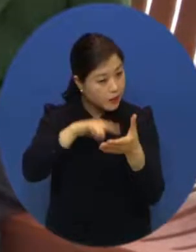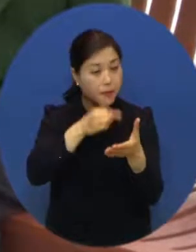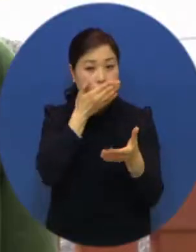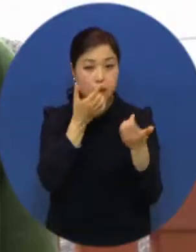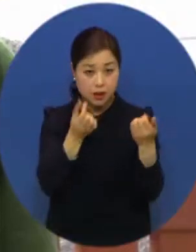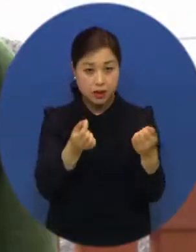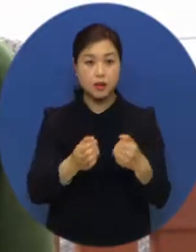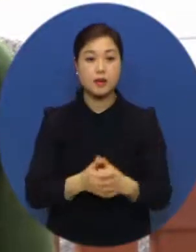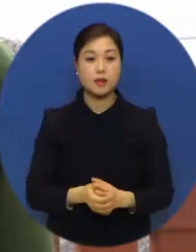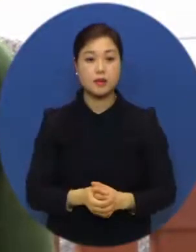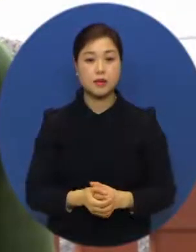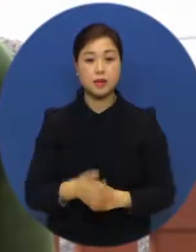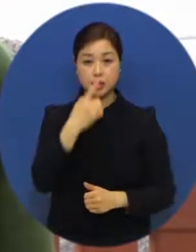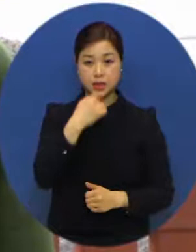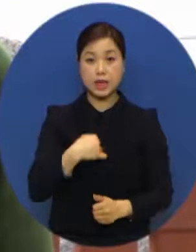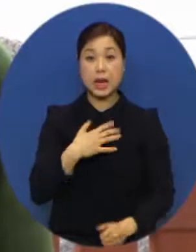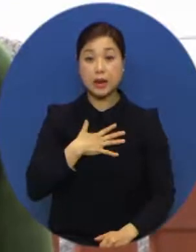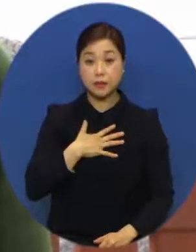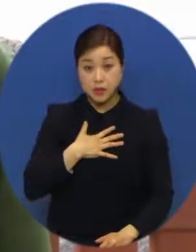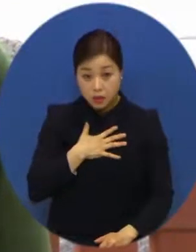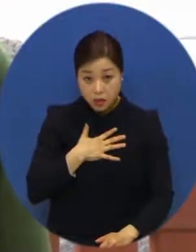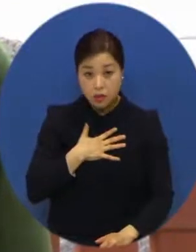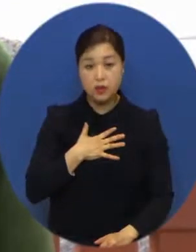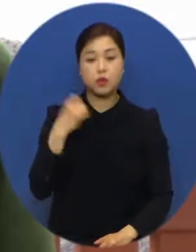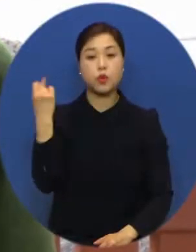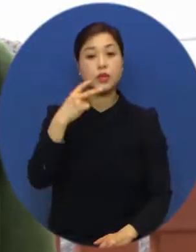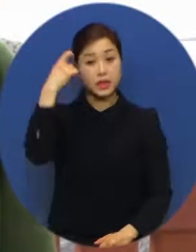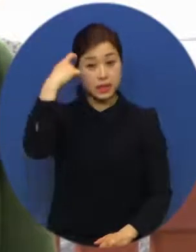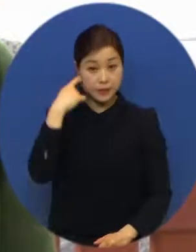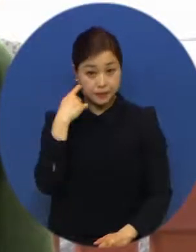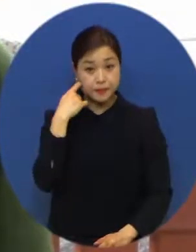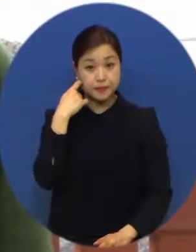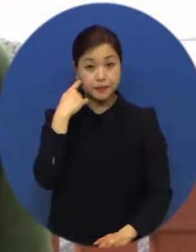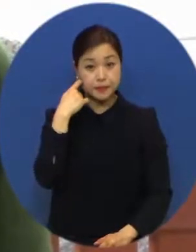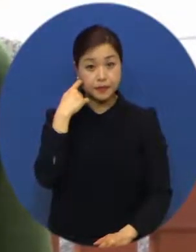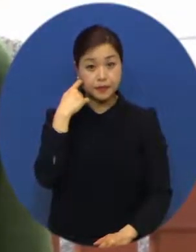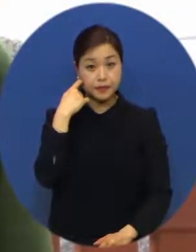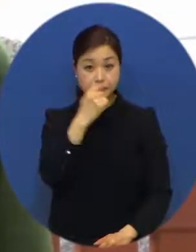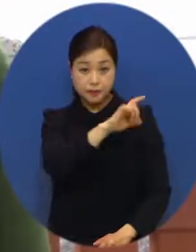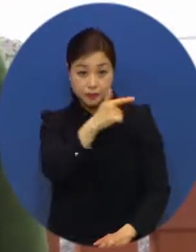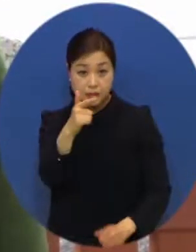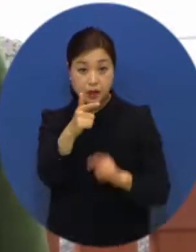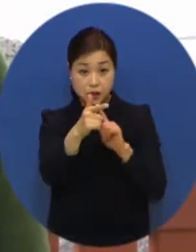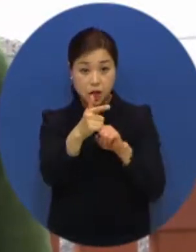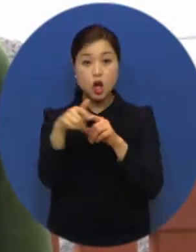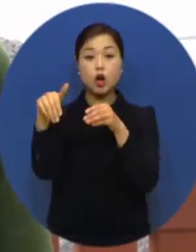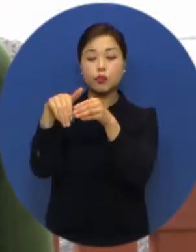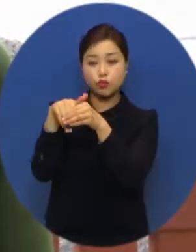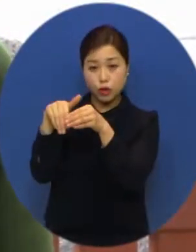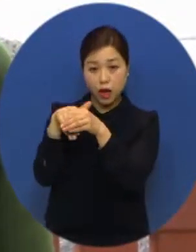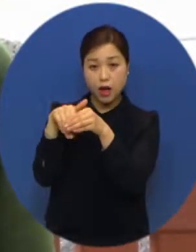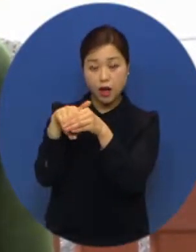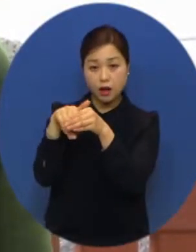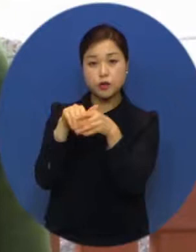현장에서 자기만의 감성으로 보고 느끼는 그런 거가 문화에서 찾아볼